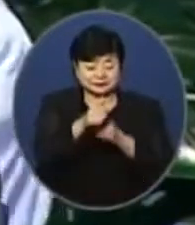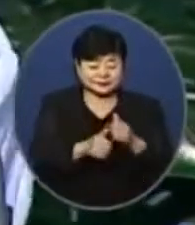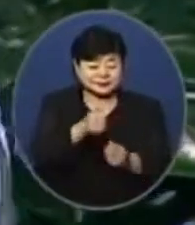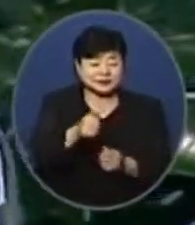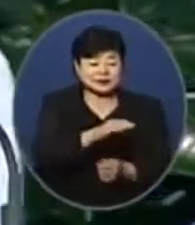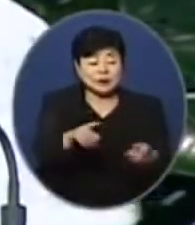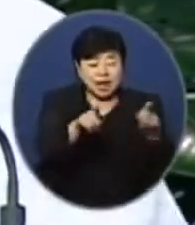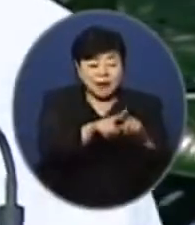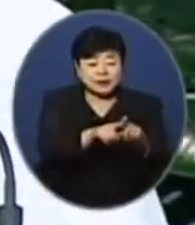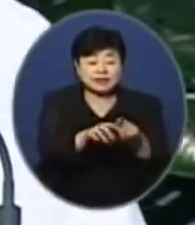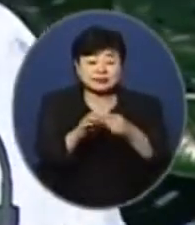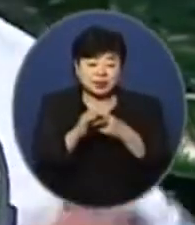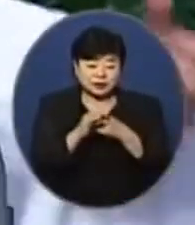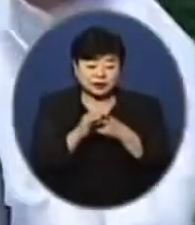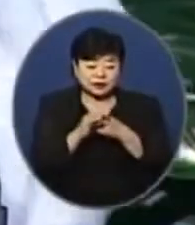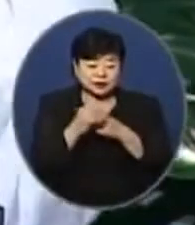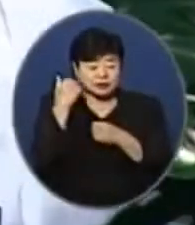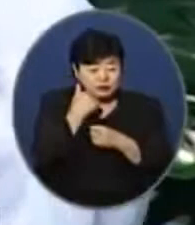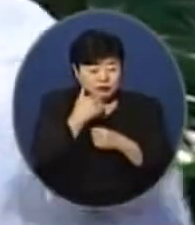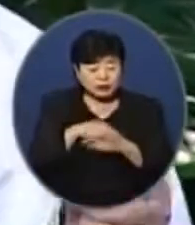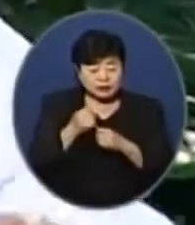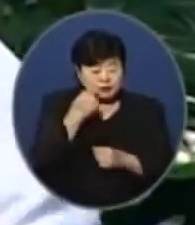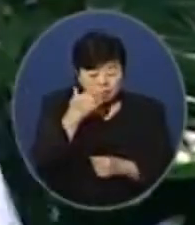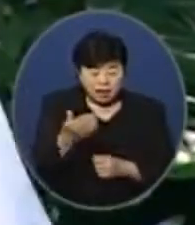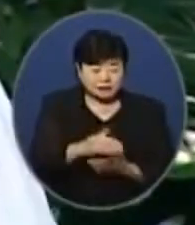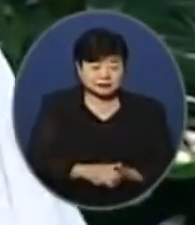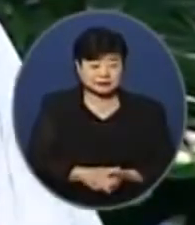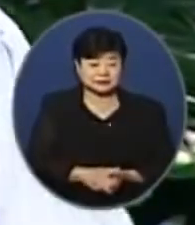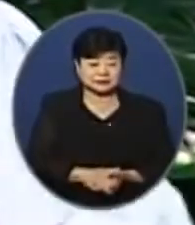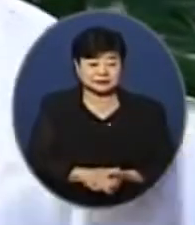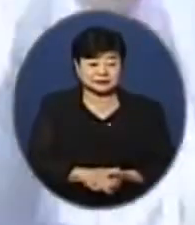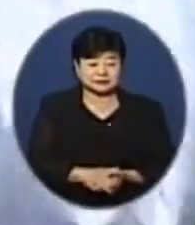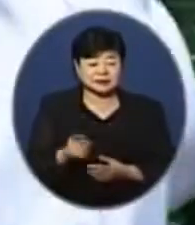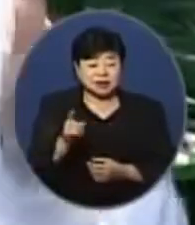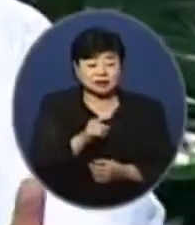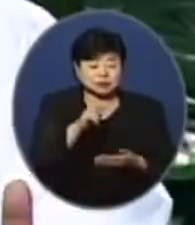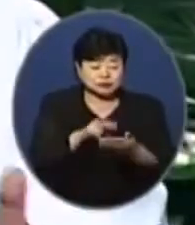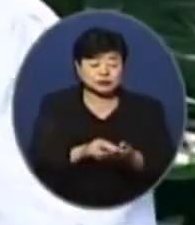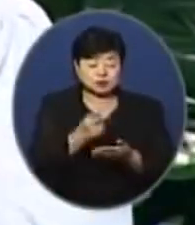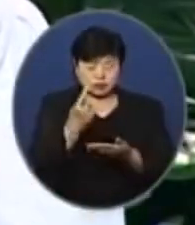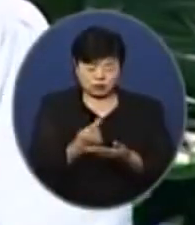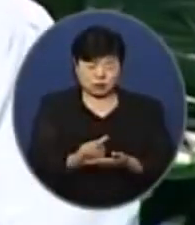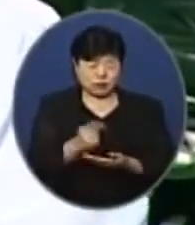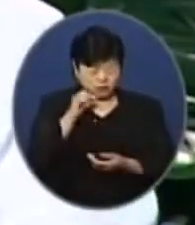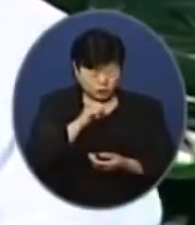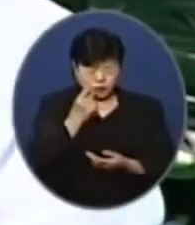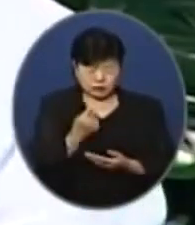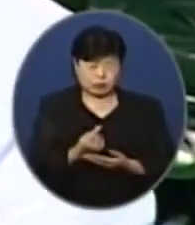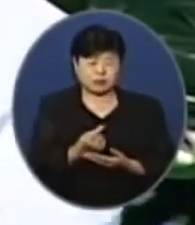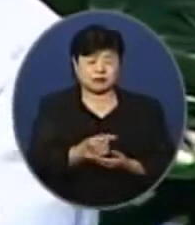하나님이 우리와 함께 하시는데 누가 우리를 대적할 수 있겠는가? 어떤 문제가 다가오고 어떤 어려움이